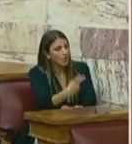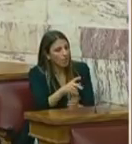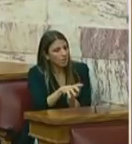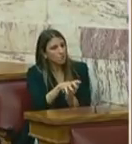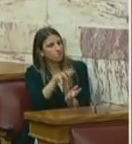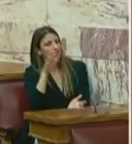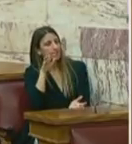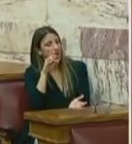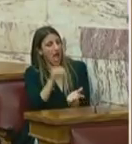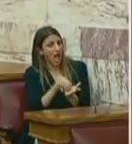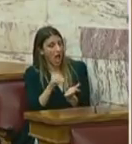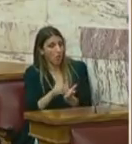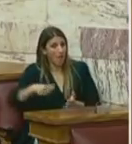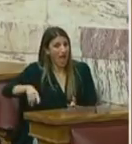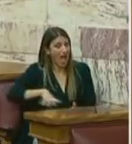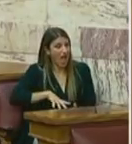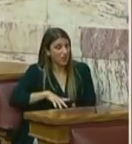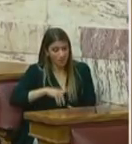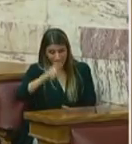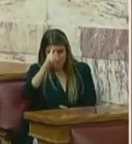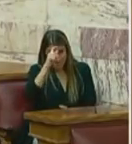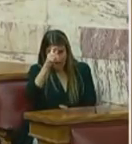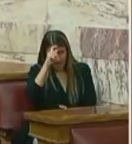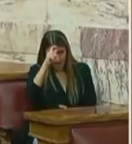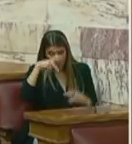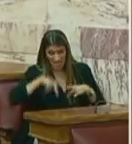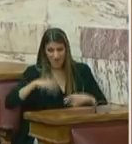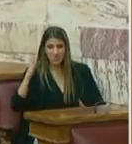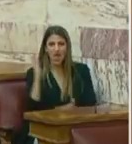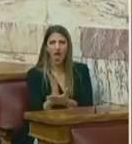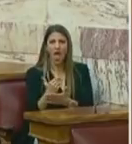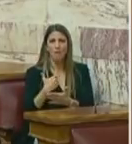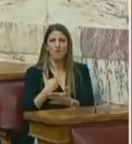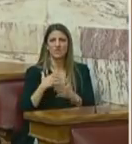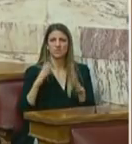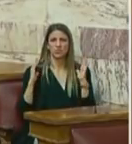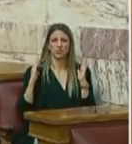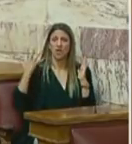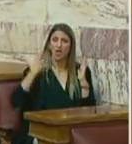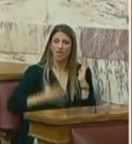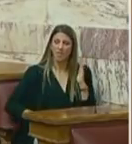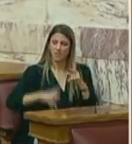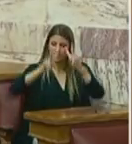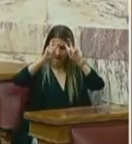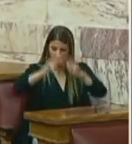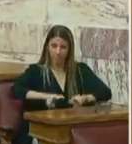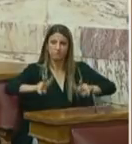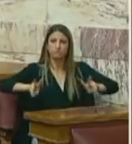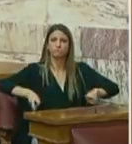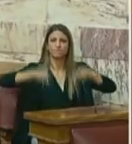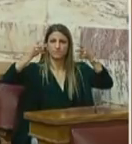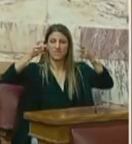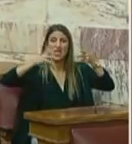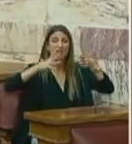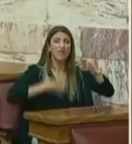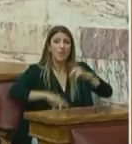αποφασιστικότητά μας, στην αποφασιστικότητα αυτής της κυβέρνησης και της κοινοβουλευτικής πλειοψηφίας, να κάνουν το παν, ώστε αυτό